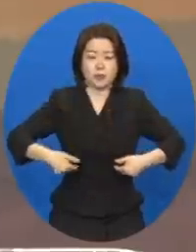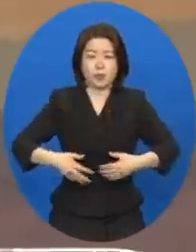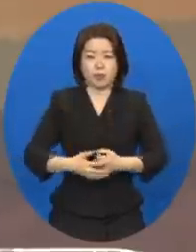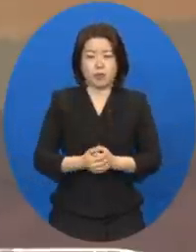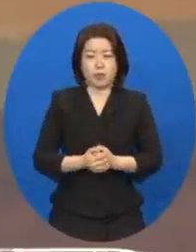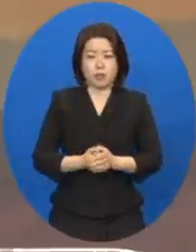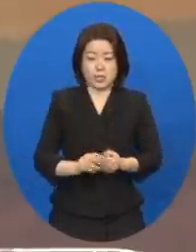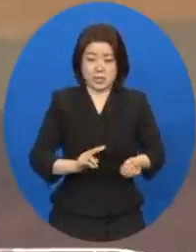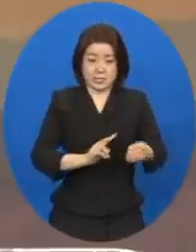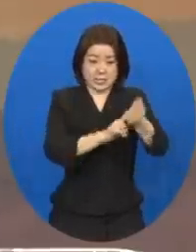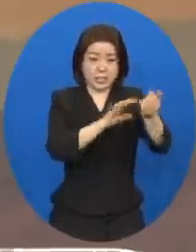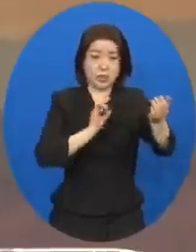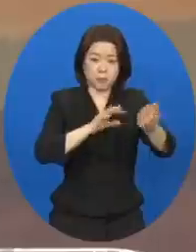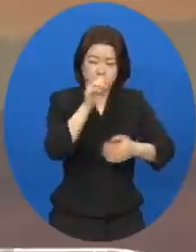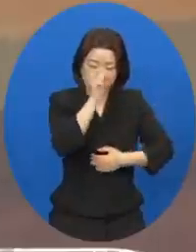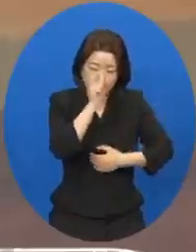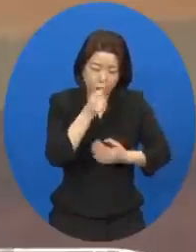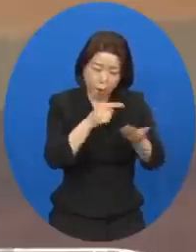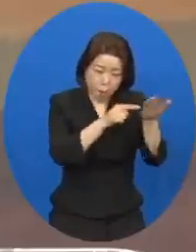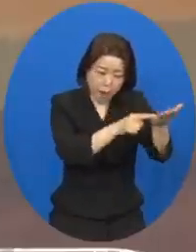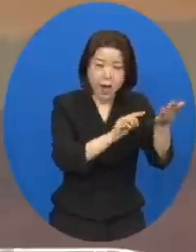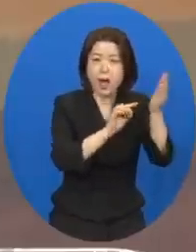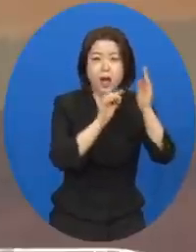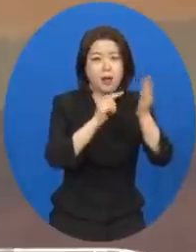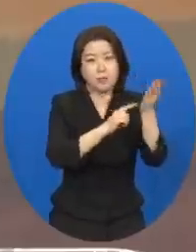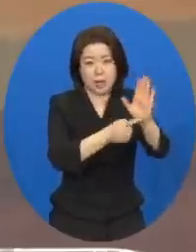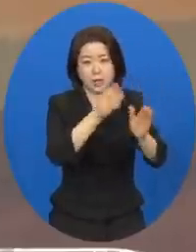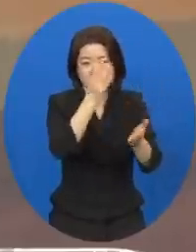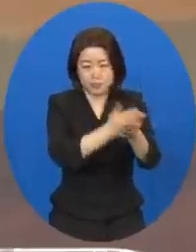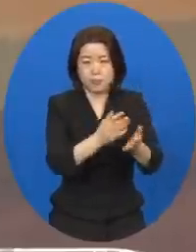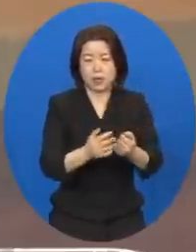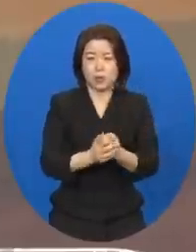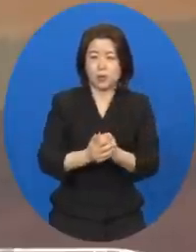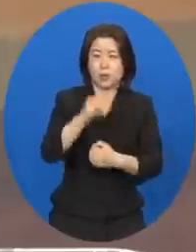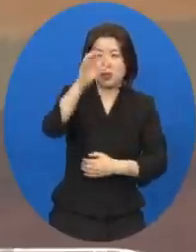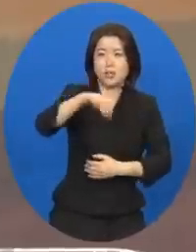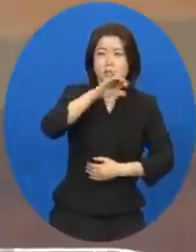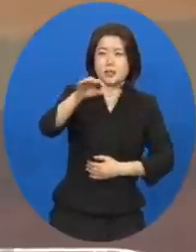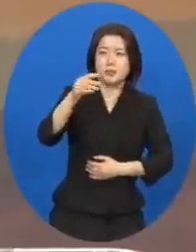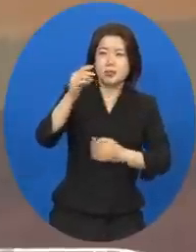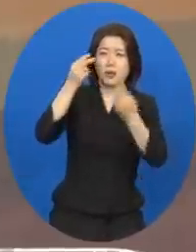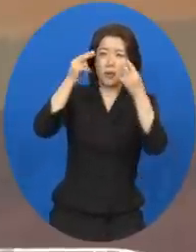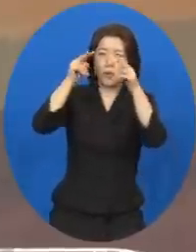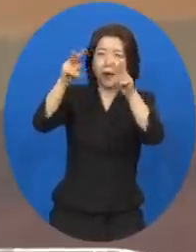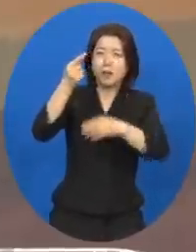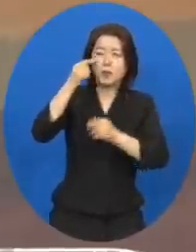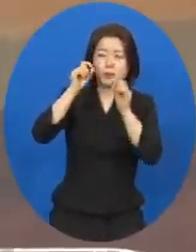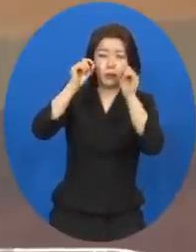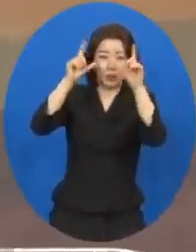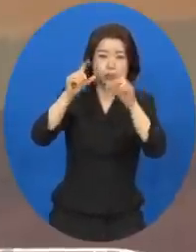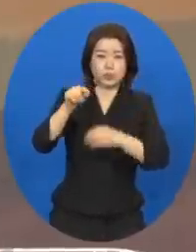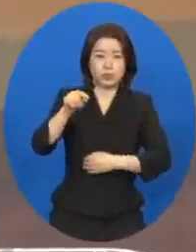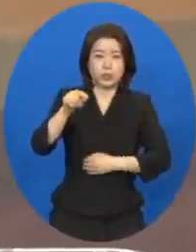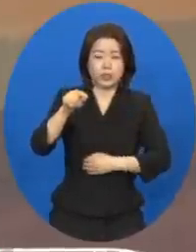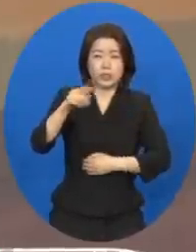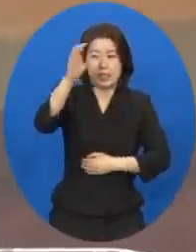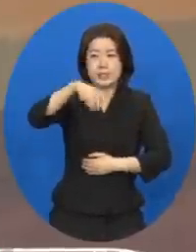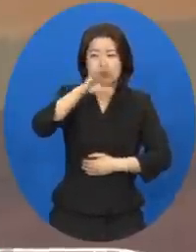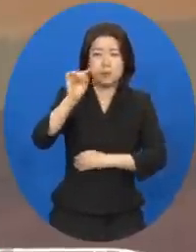기적에서만 반응하지 말고 십자가를 바라보는 눈이 열려야 돼요. 십자가의 영광을 본다는